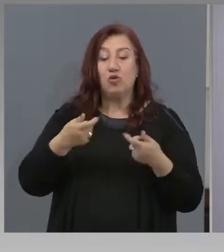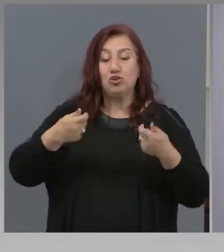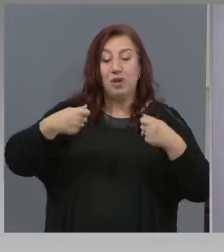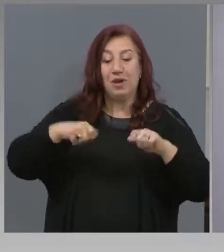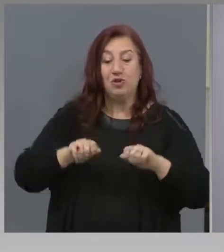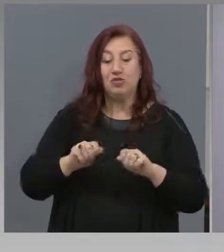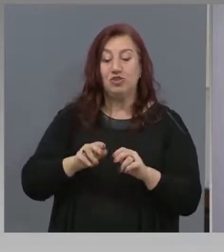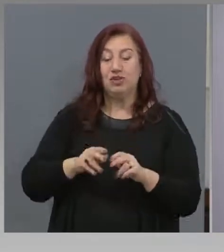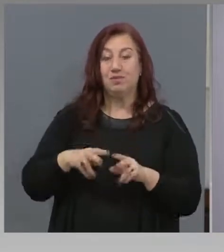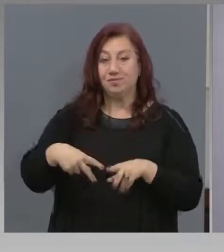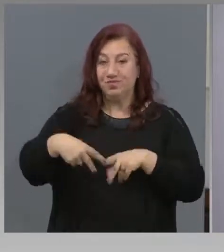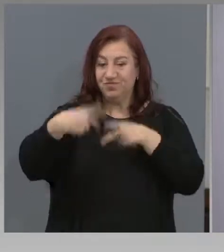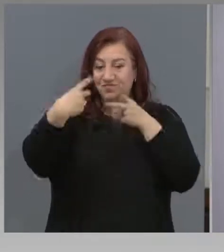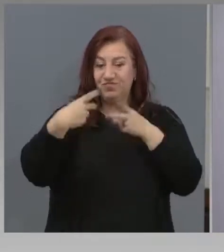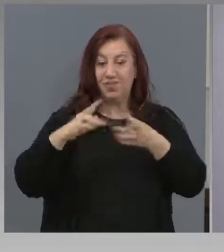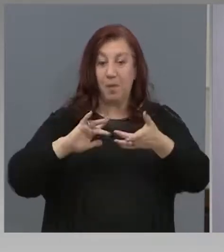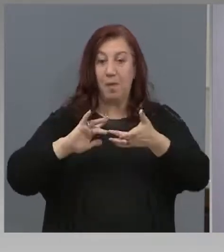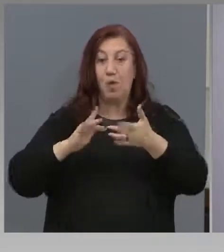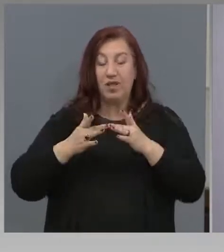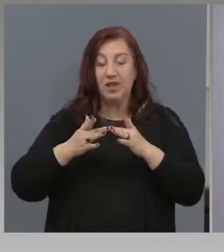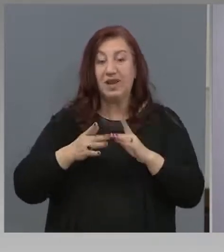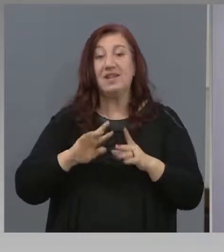реално присъствие на ученици.